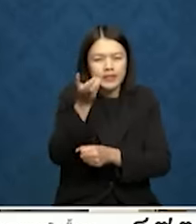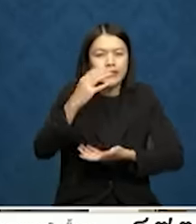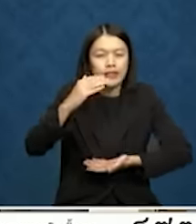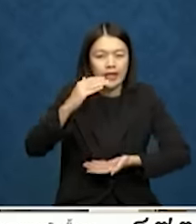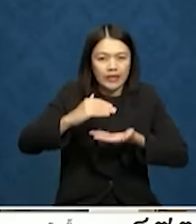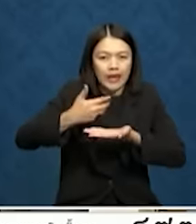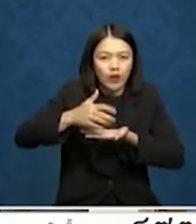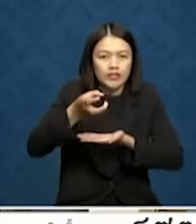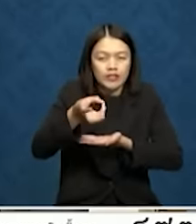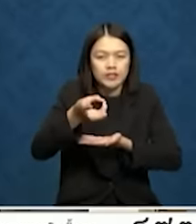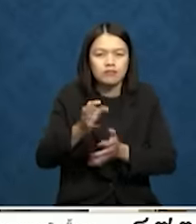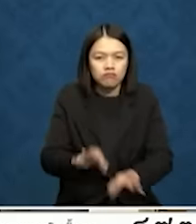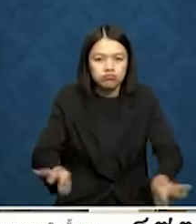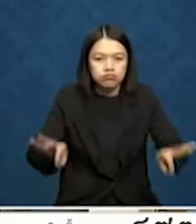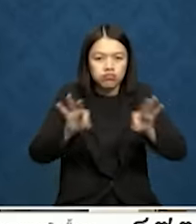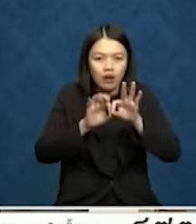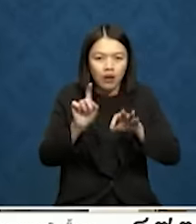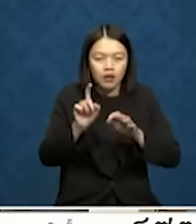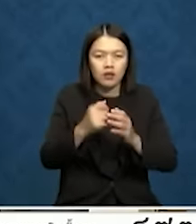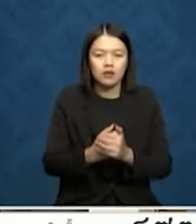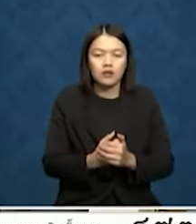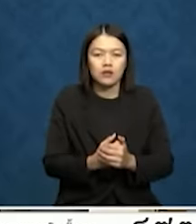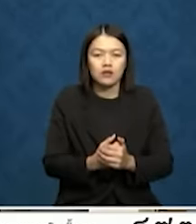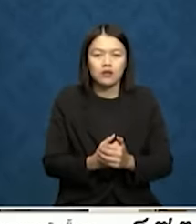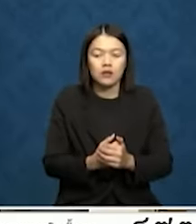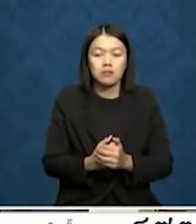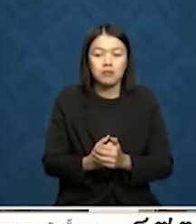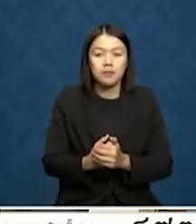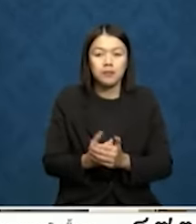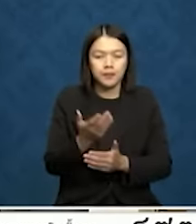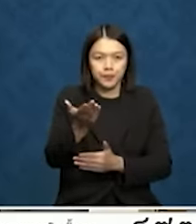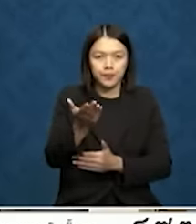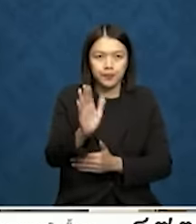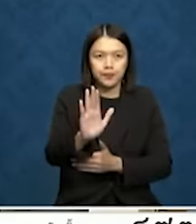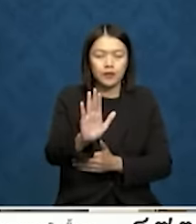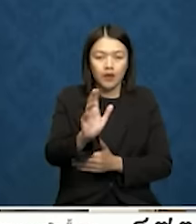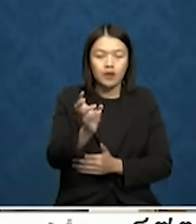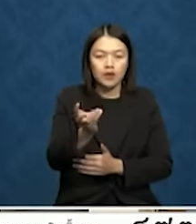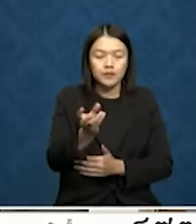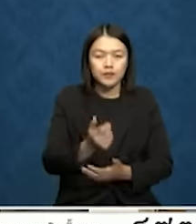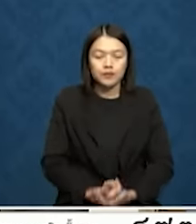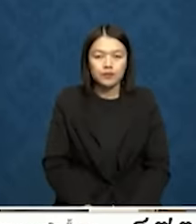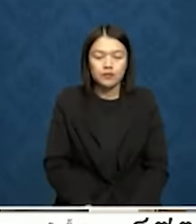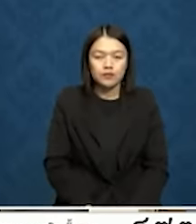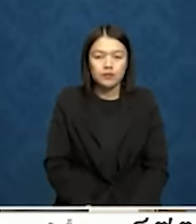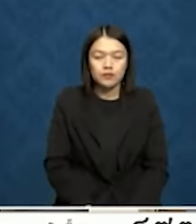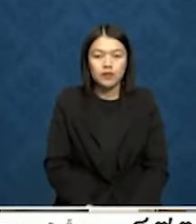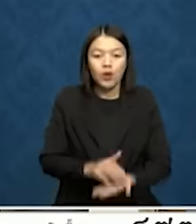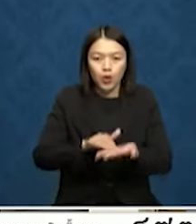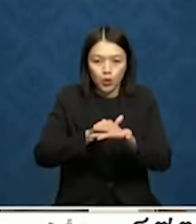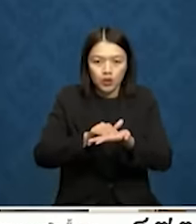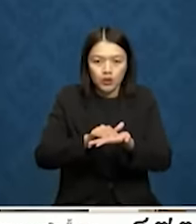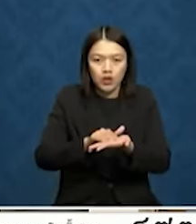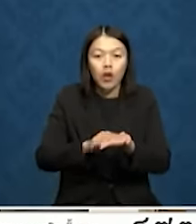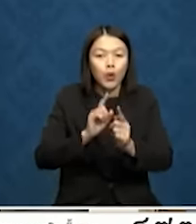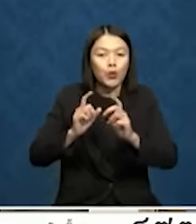ครับแต่ผมคิดว่าเป็นสิ่งที่สำคัญนะครับเพราะว่ามีเพื่อนนะครับ คุณขอโทษครับเพราะว่าเราต